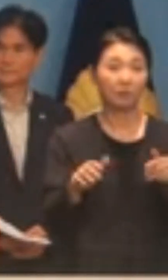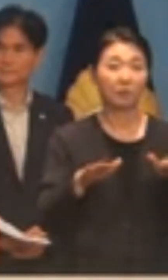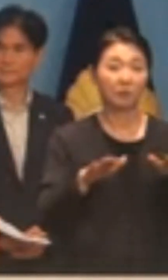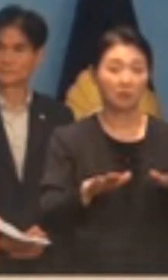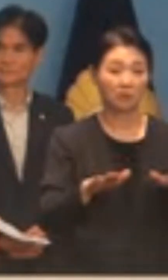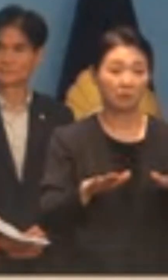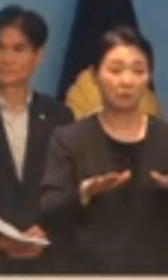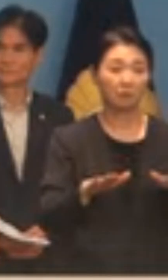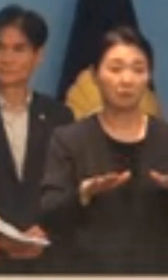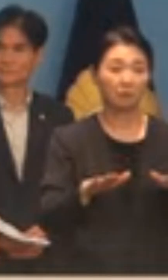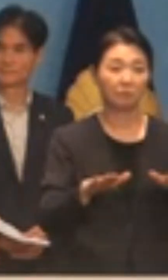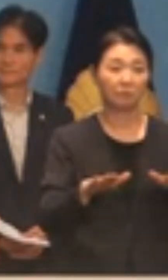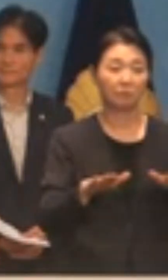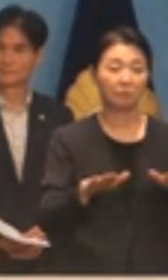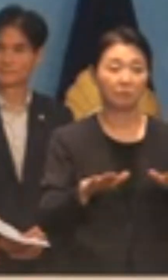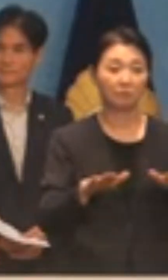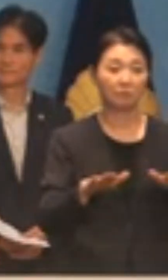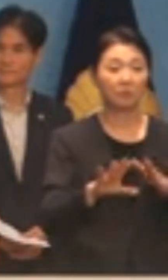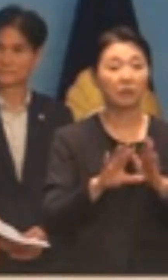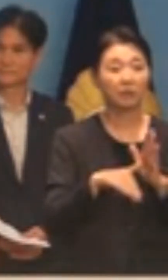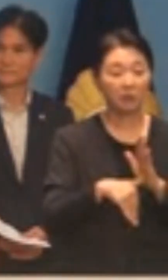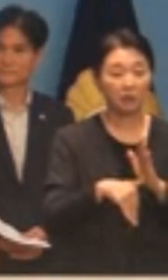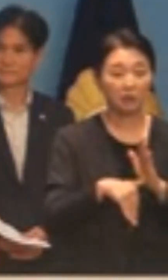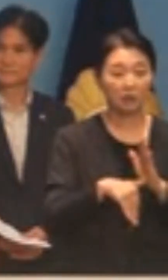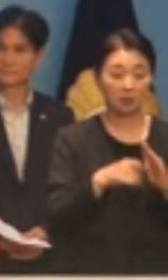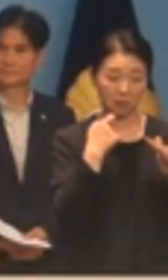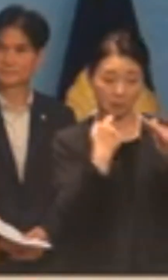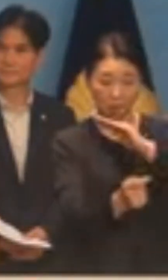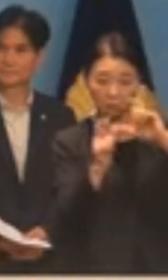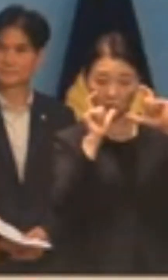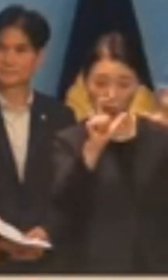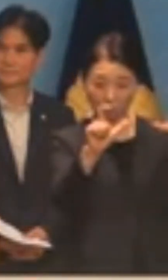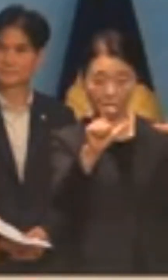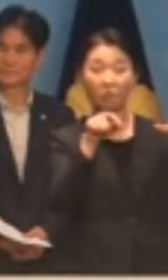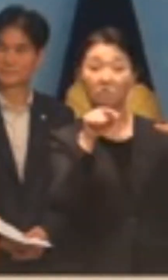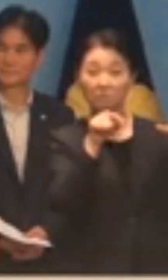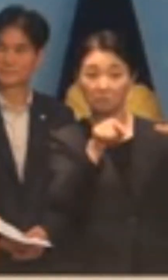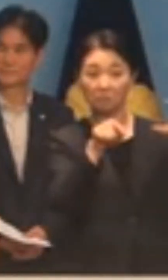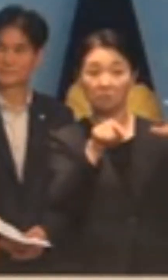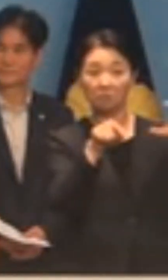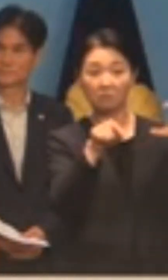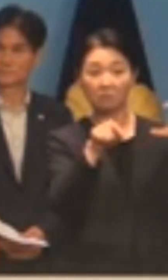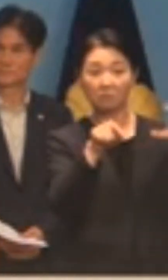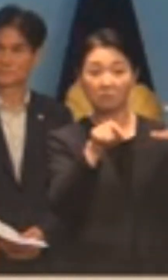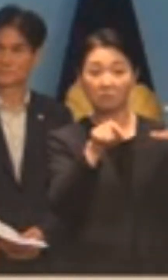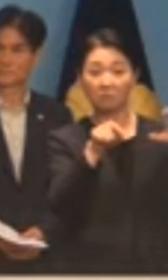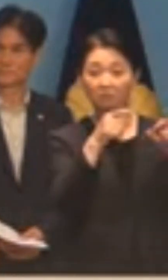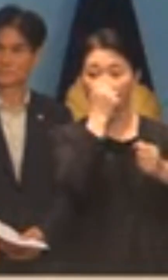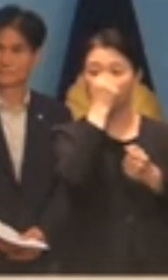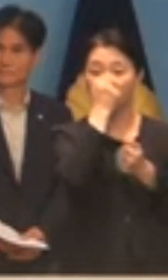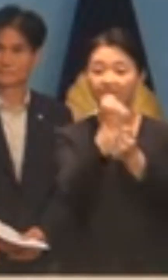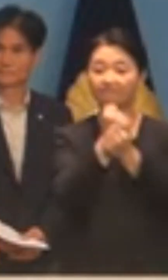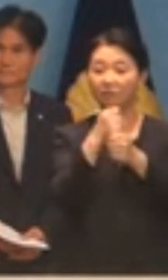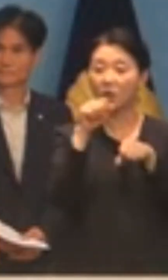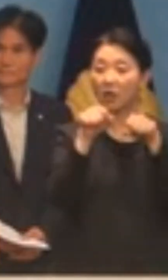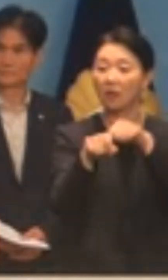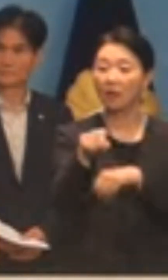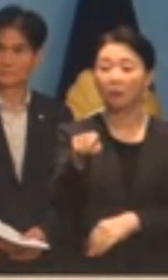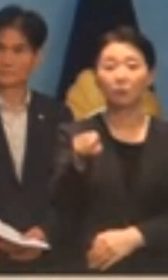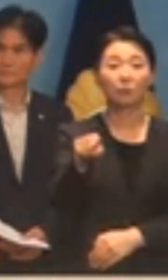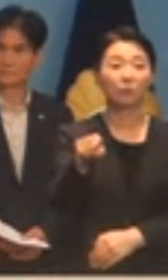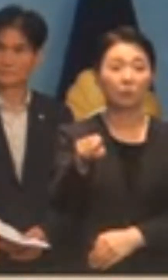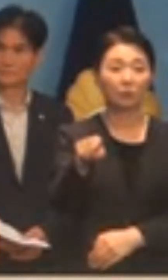지금 이 시대에 계엄령을 선포하는 그런 무모한 짓을 저지르는